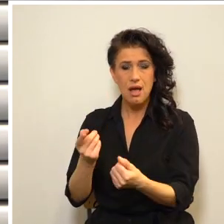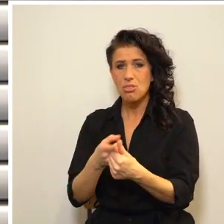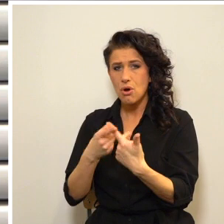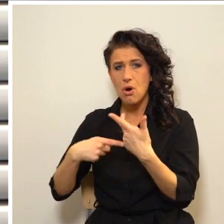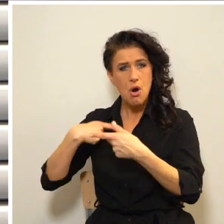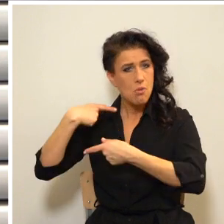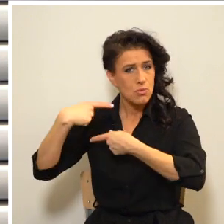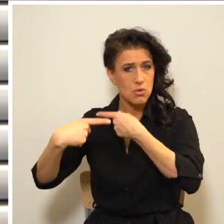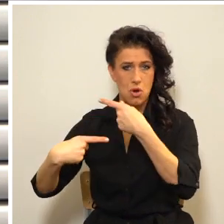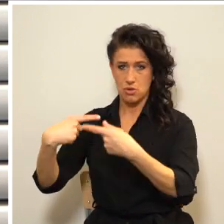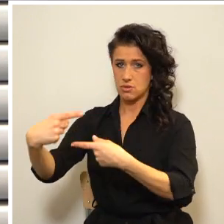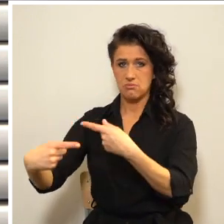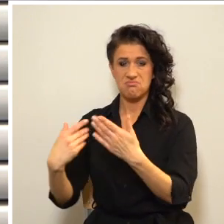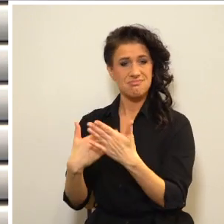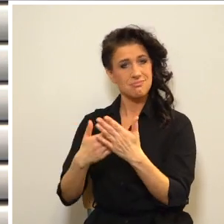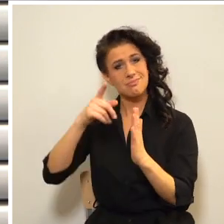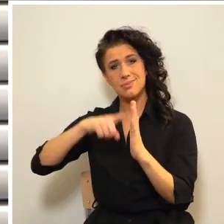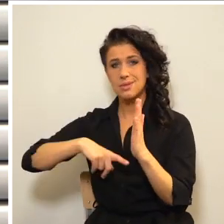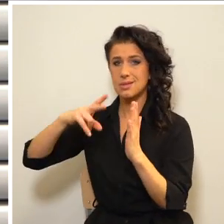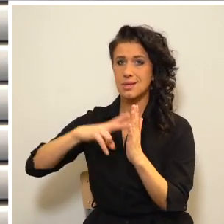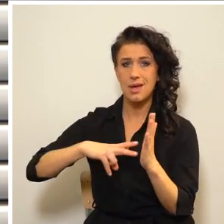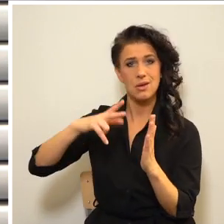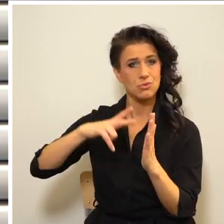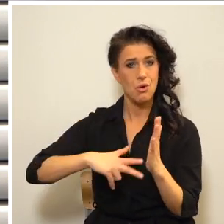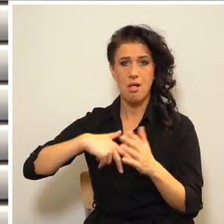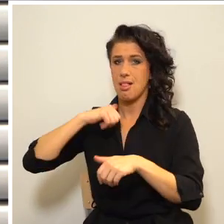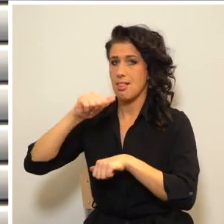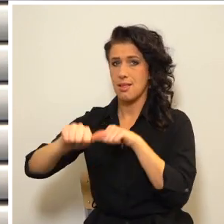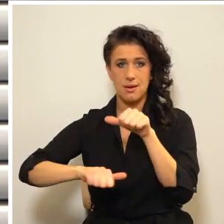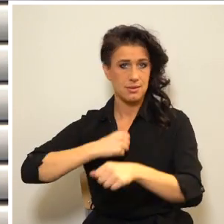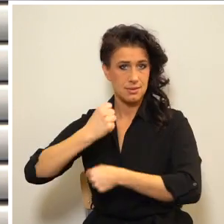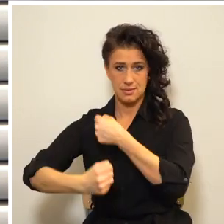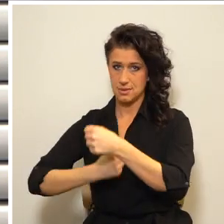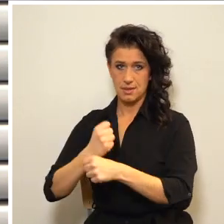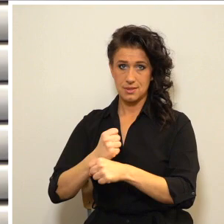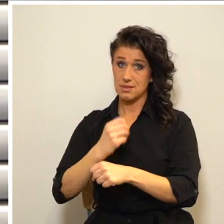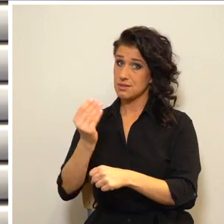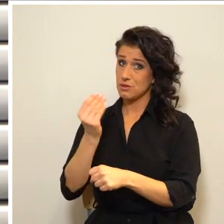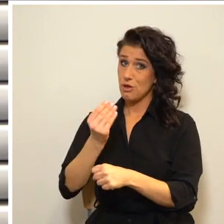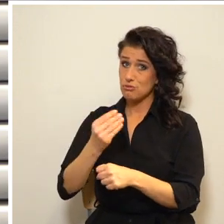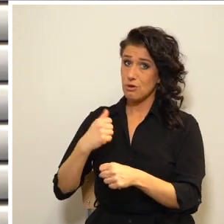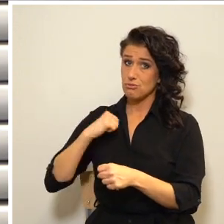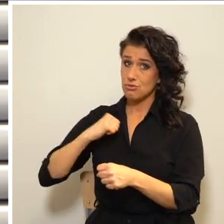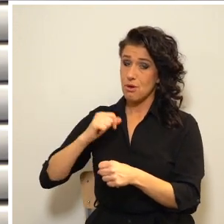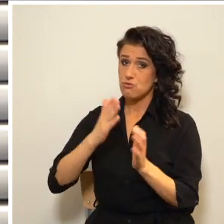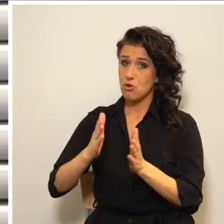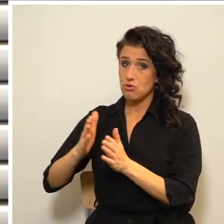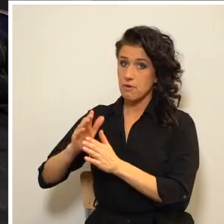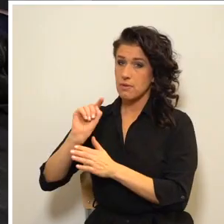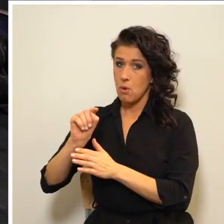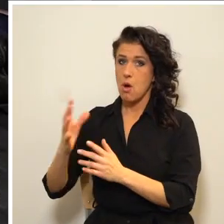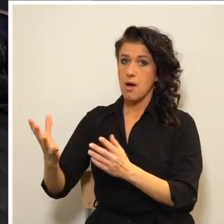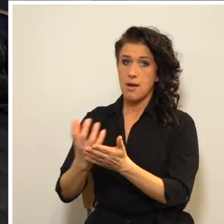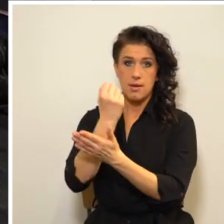i dopiero po tych miesiącach czy nawet latach pracy Wreszcie jest ten sukces który który Wieńczy ta